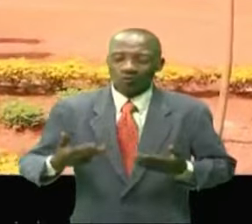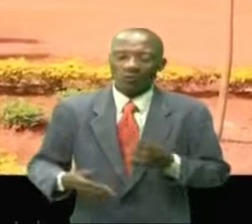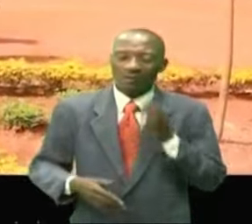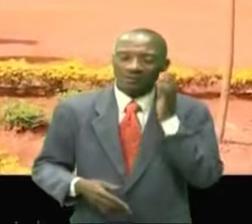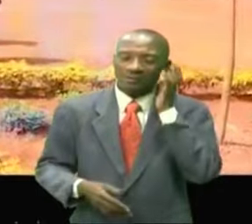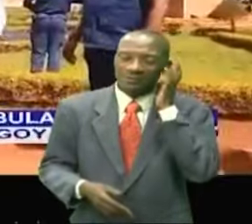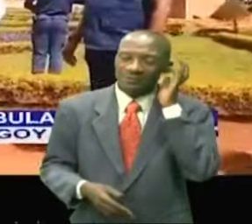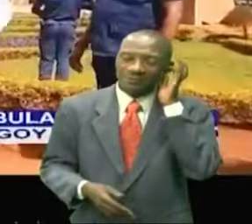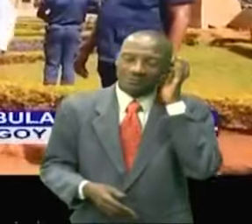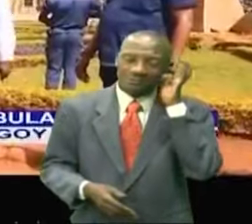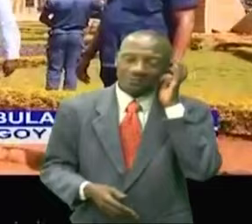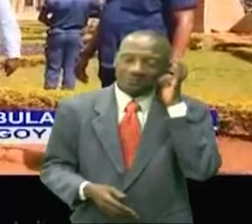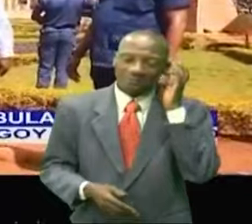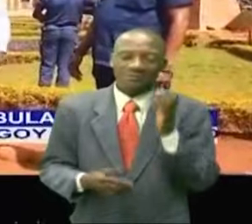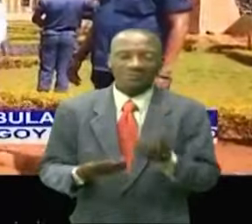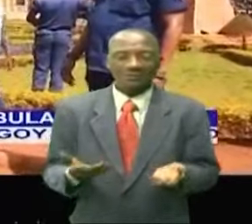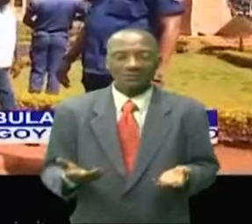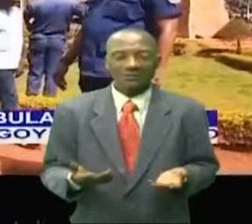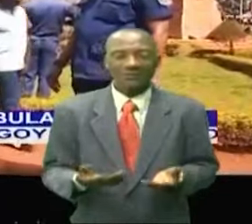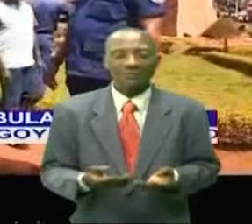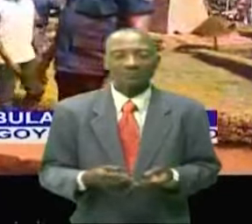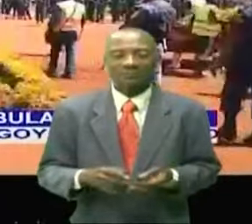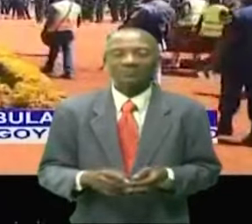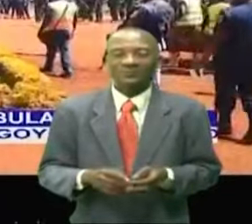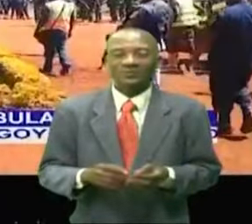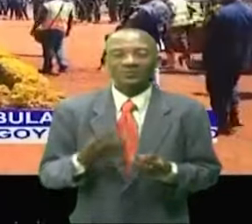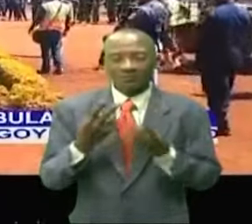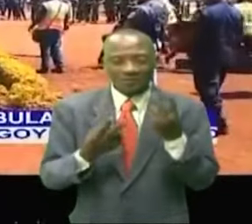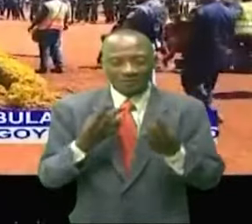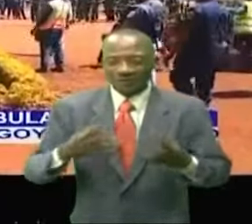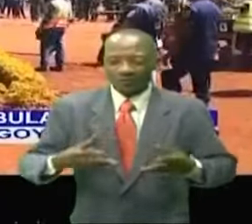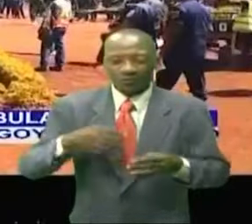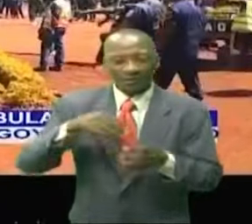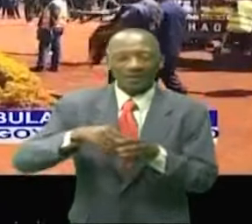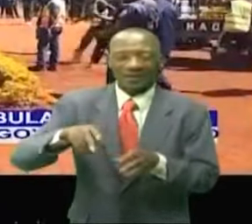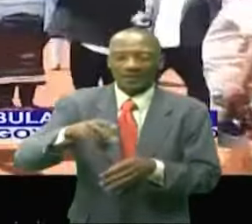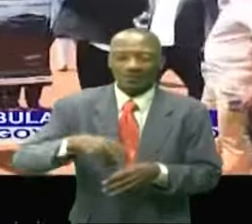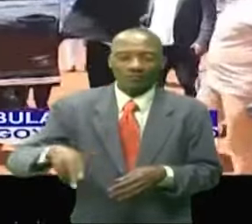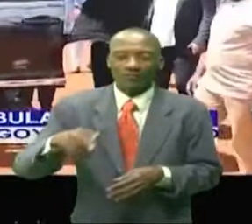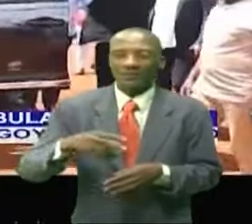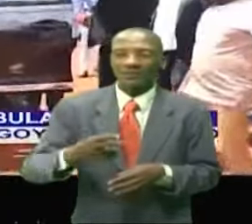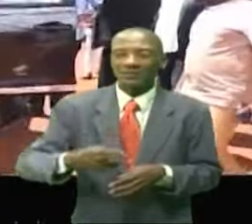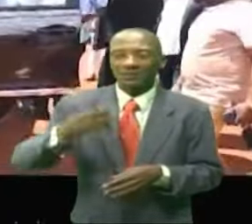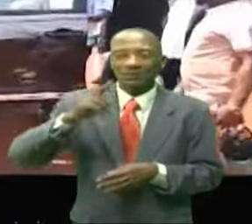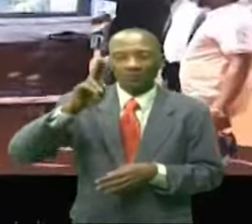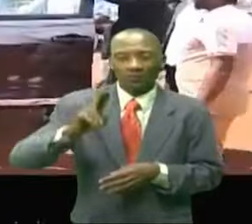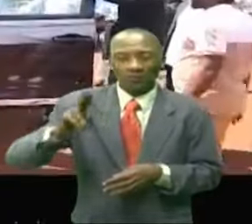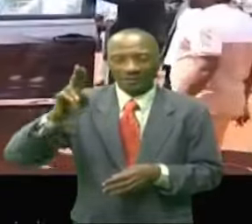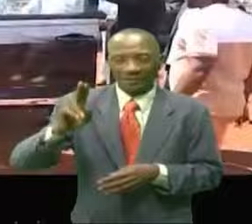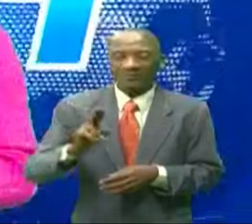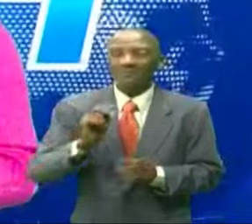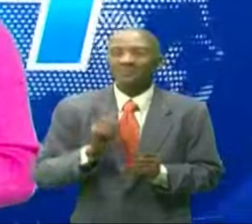et un séjour agréable sur les sols de la bienheureuse annualité Nengapeta.